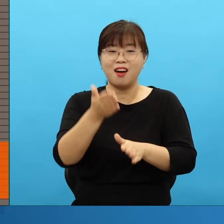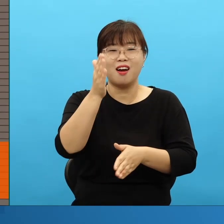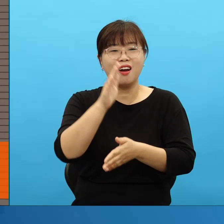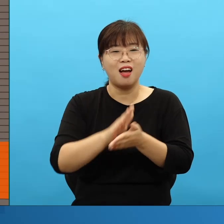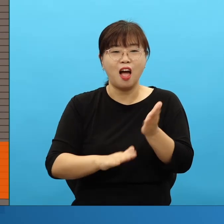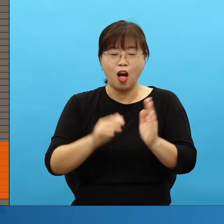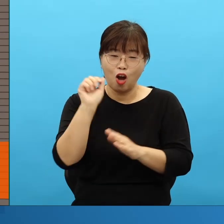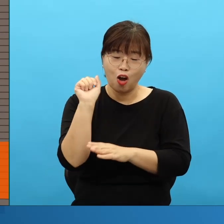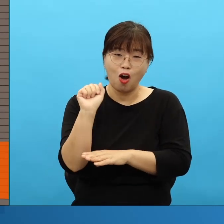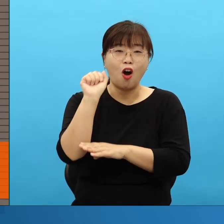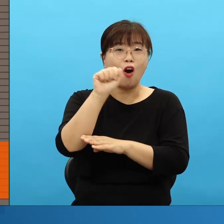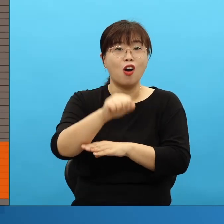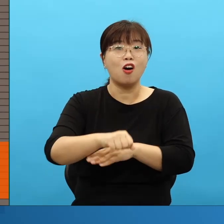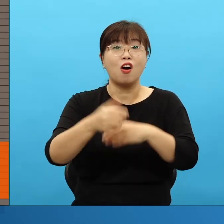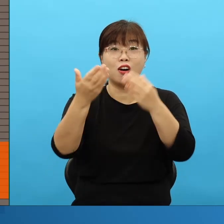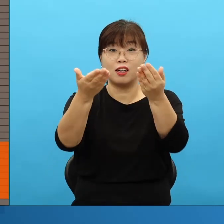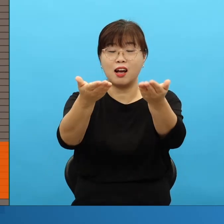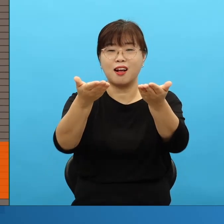안없다